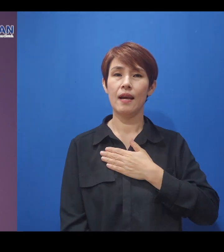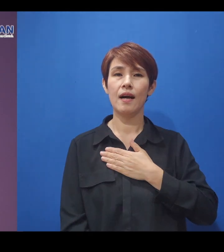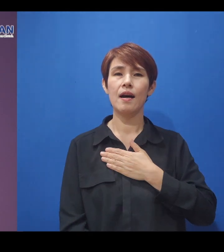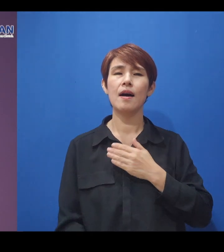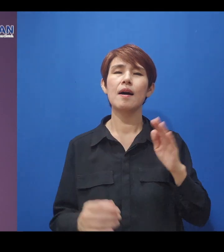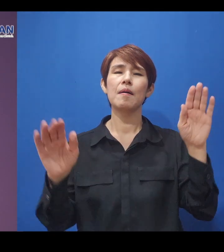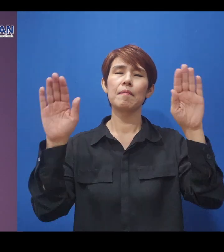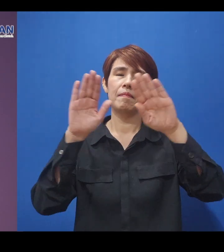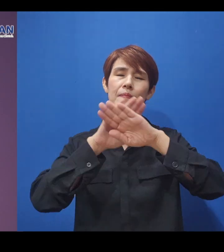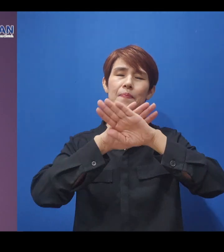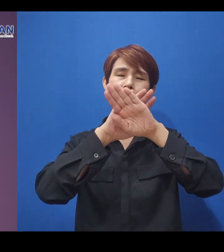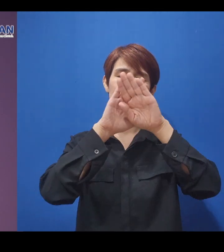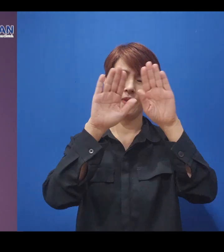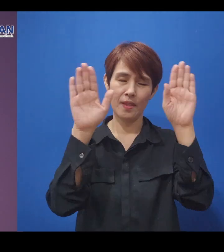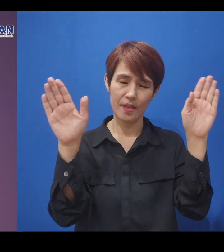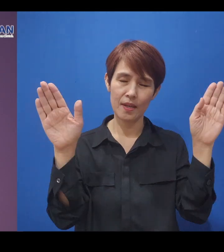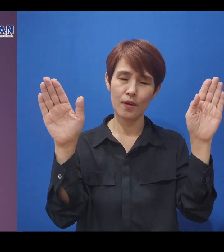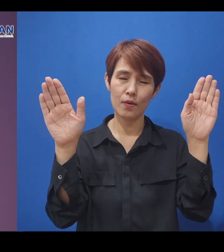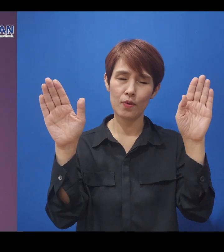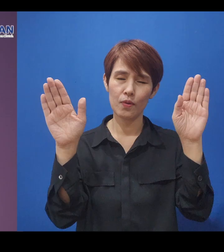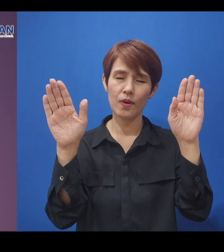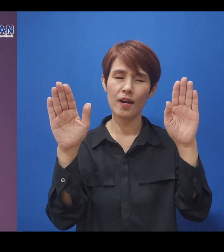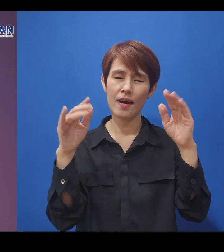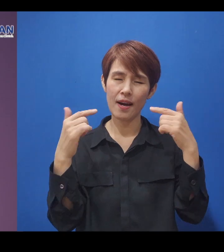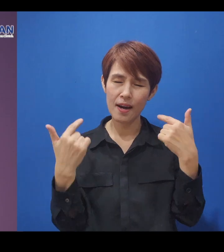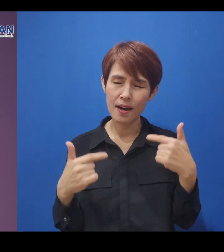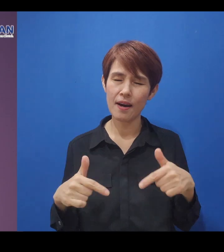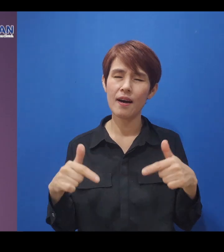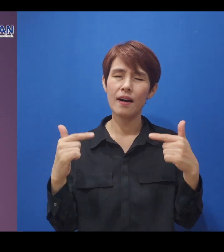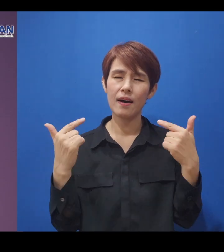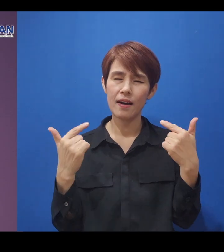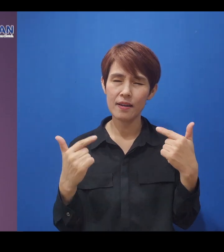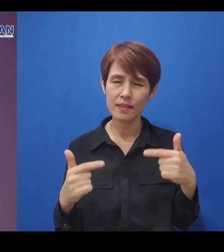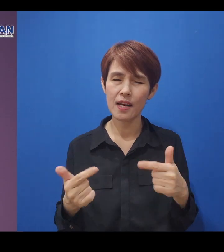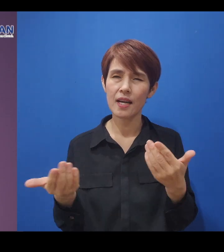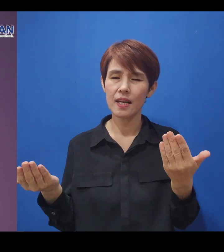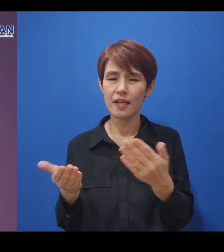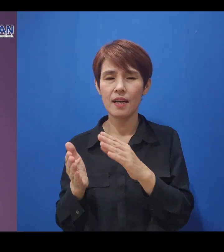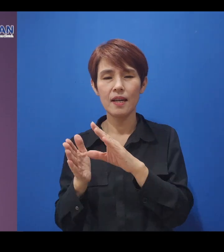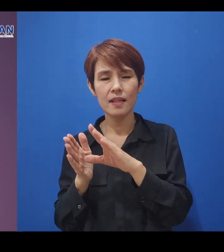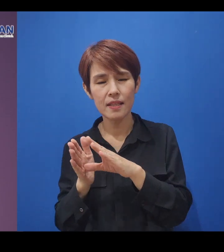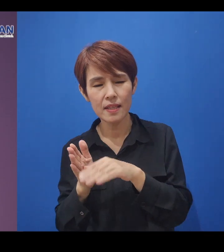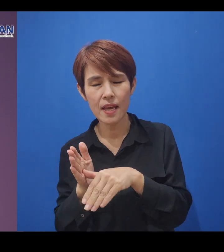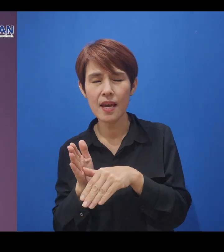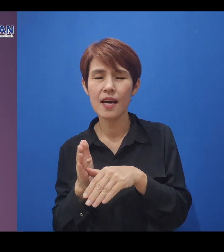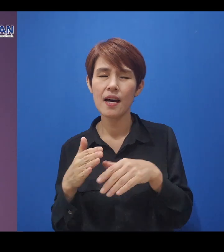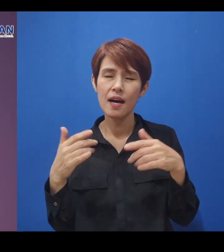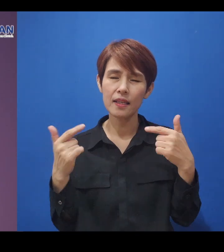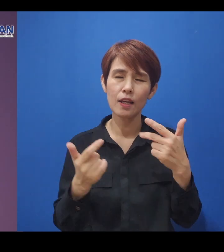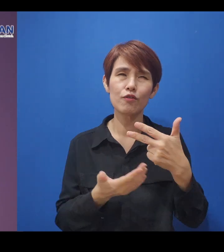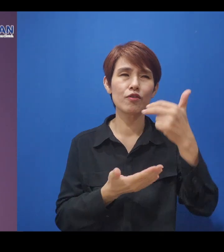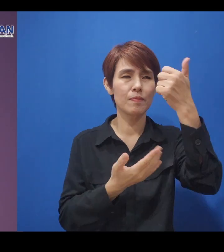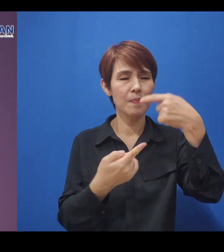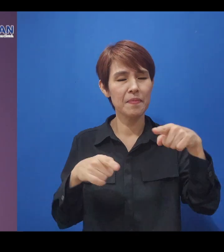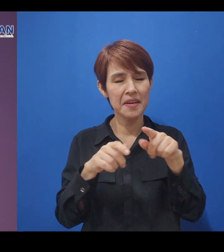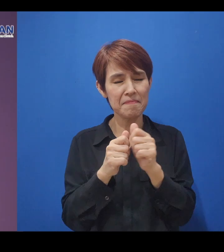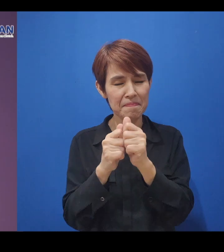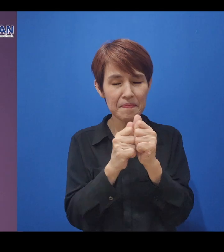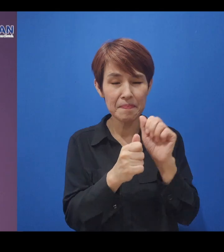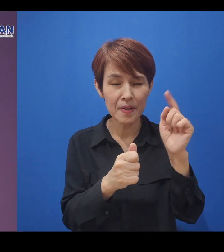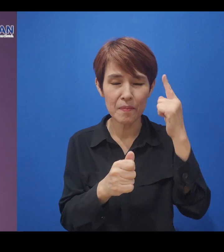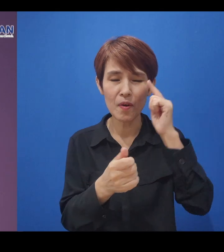주야로 밤에도 아침에도 일할 때도 내가 주야로 주님과 함께 있기 때문인